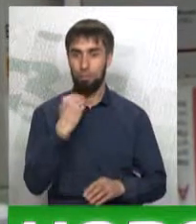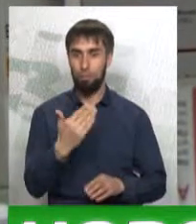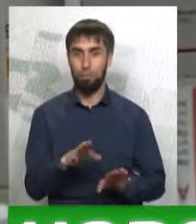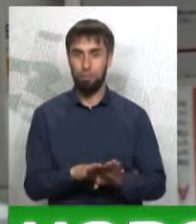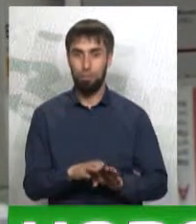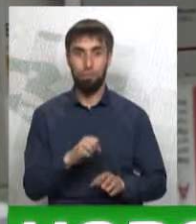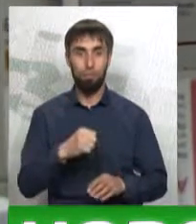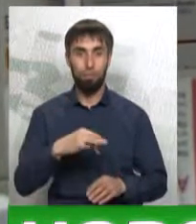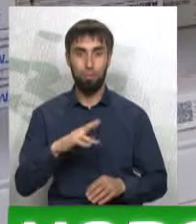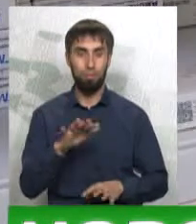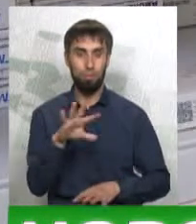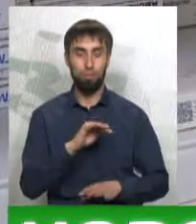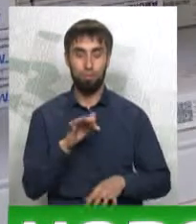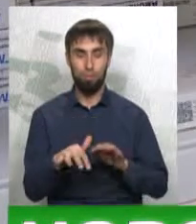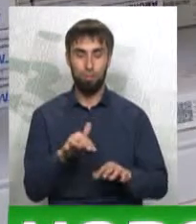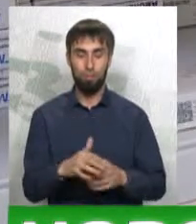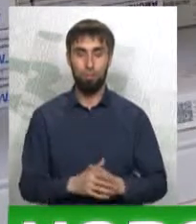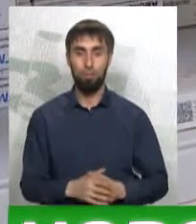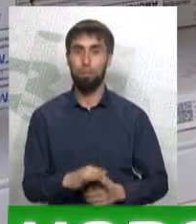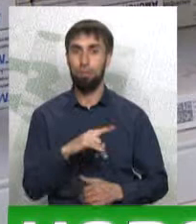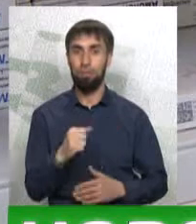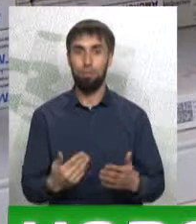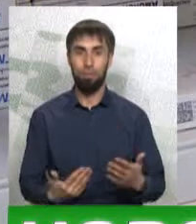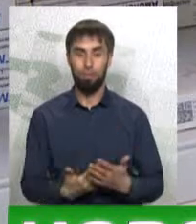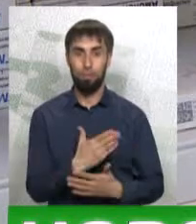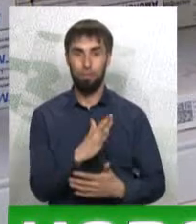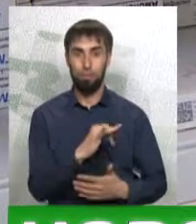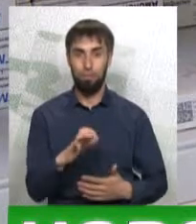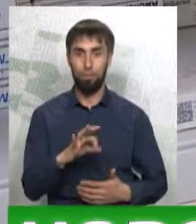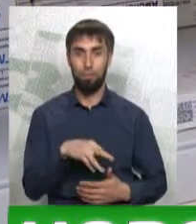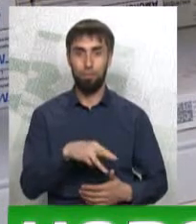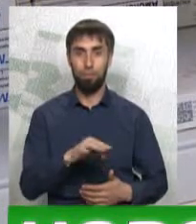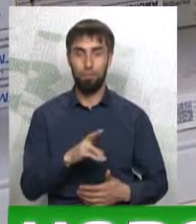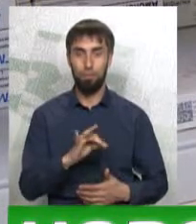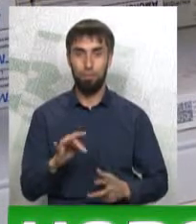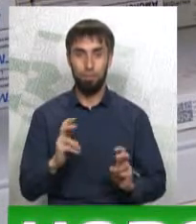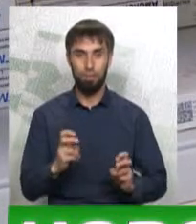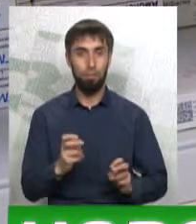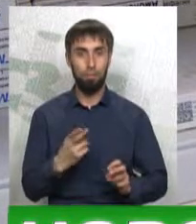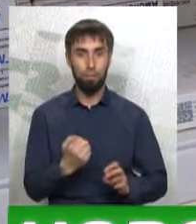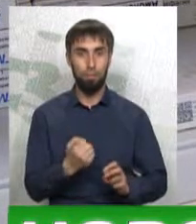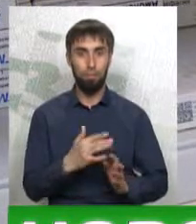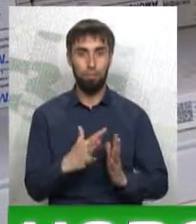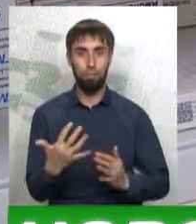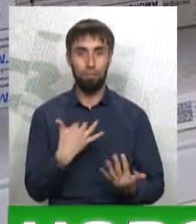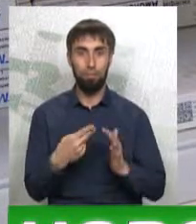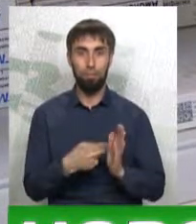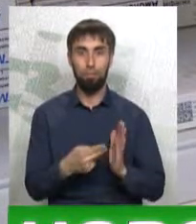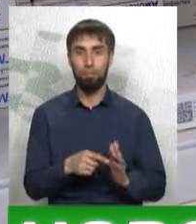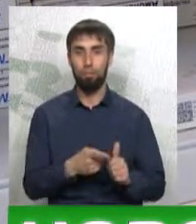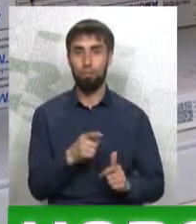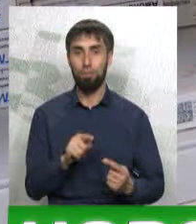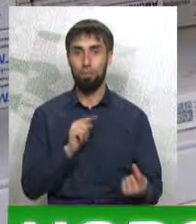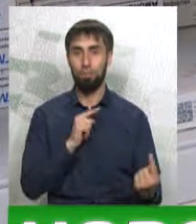В аптеках ажиотаж. В связи с новым вирусом, омикроном, конечно, спрос больше идет на